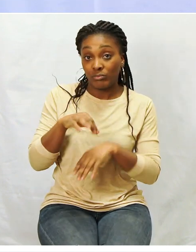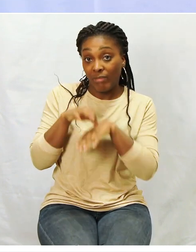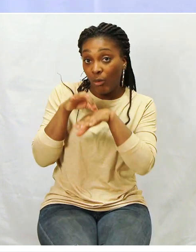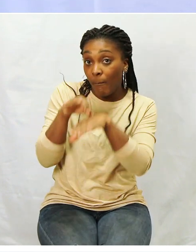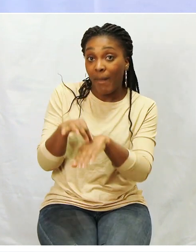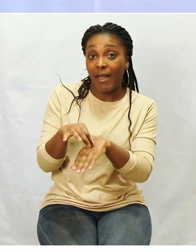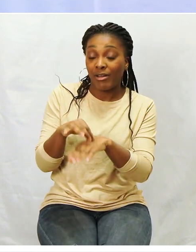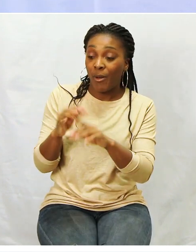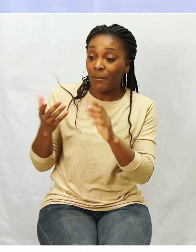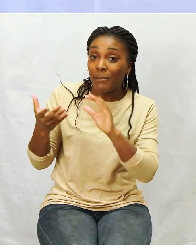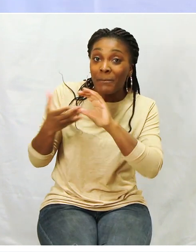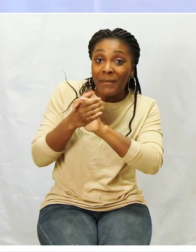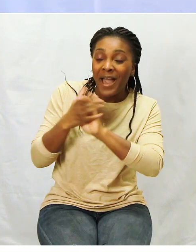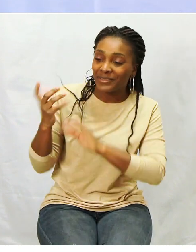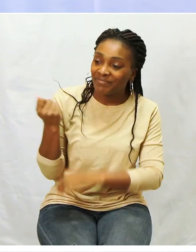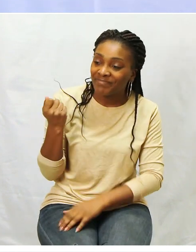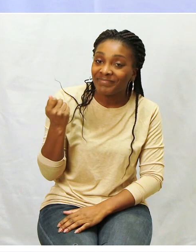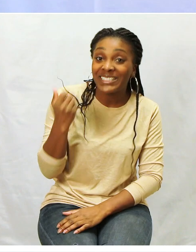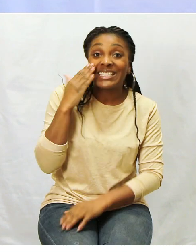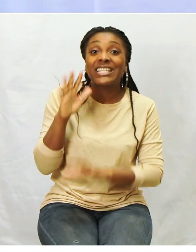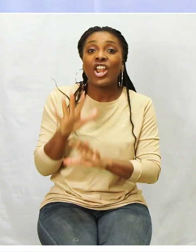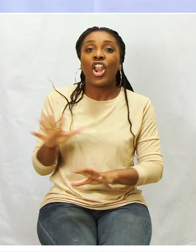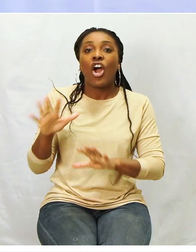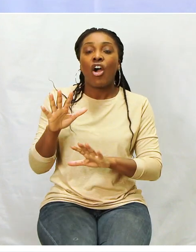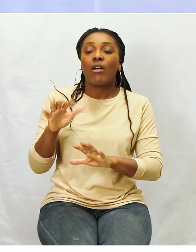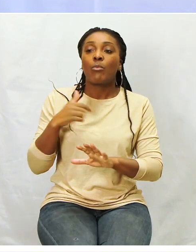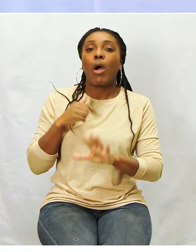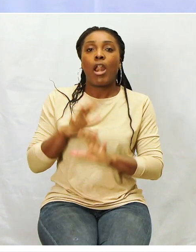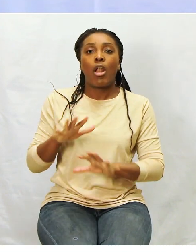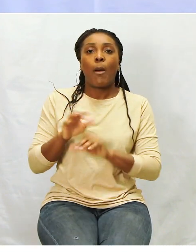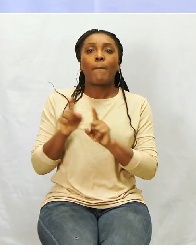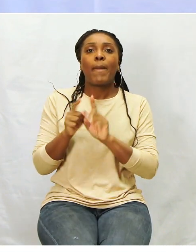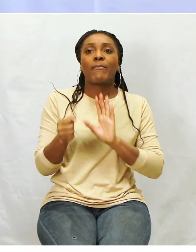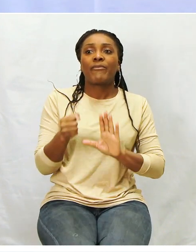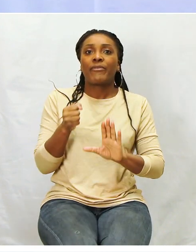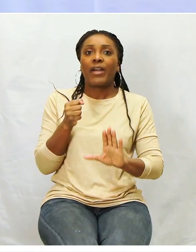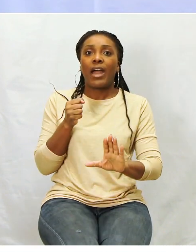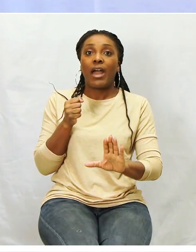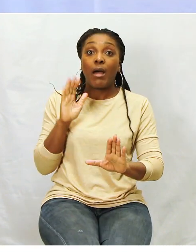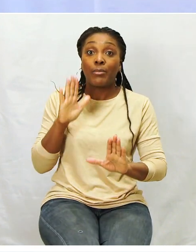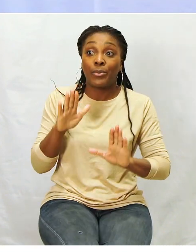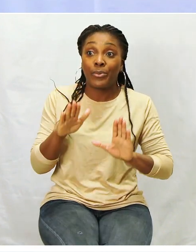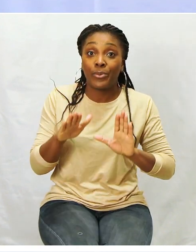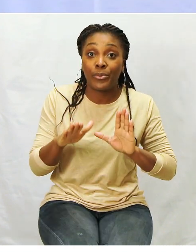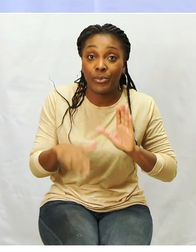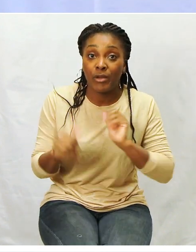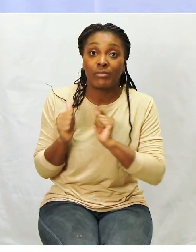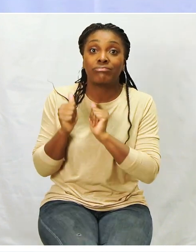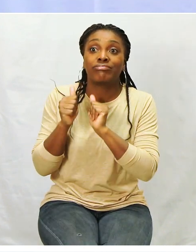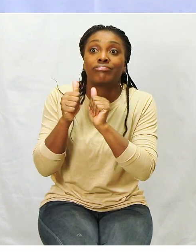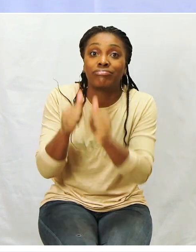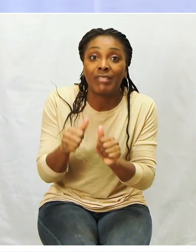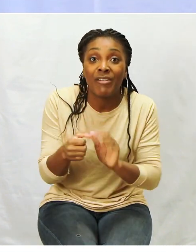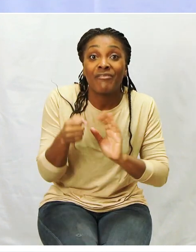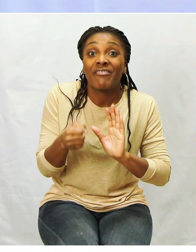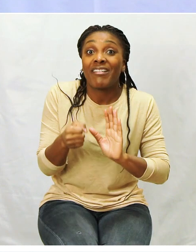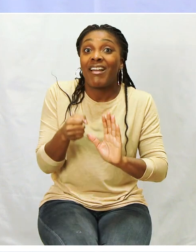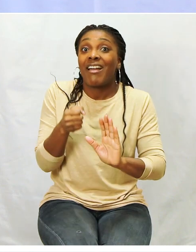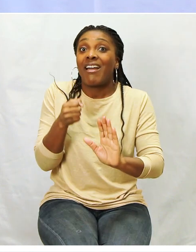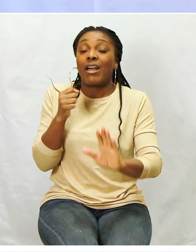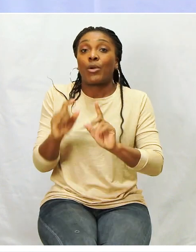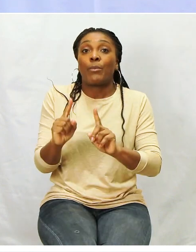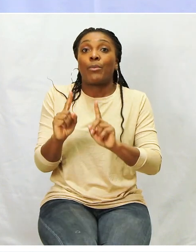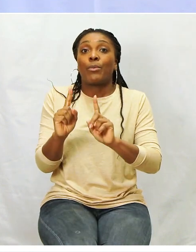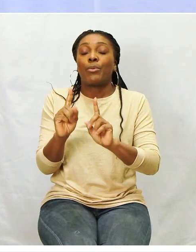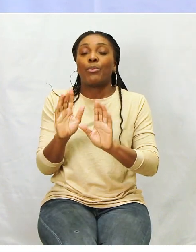main. Et quand il ralentit, on ralentit avec lui. Quand il commence un peu à accélérer, on accélère avec lui, on est à côté de lui.